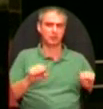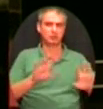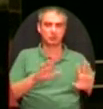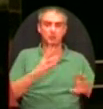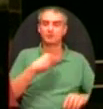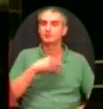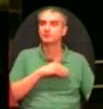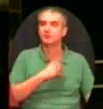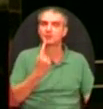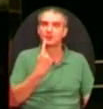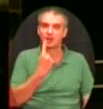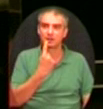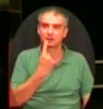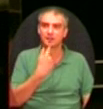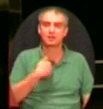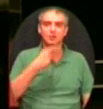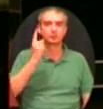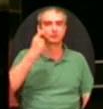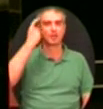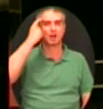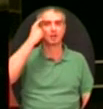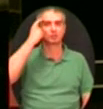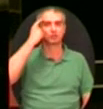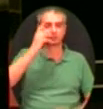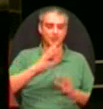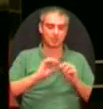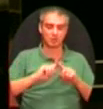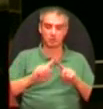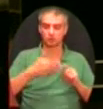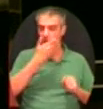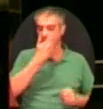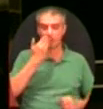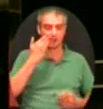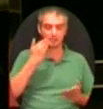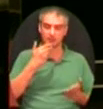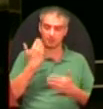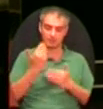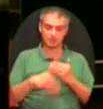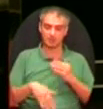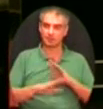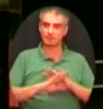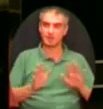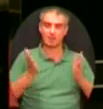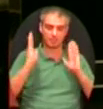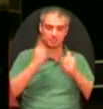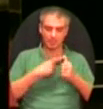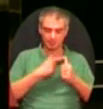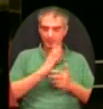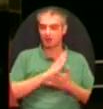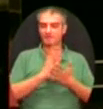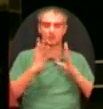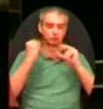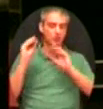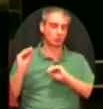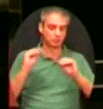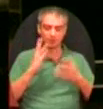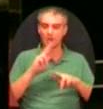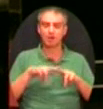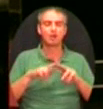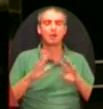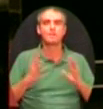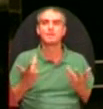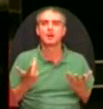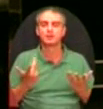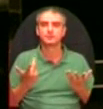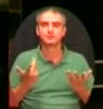מסכים לדבר אחד, שאנחנו צריכים לחשוב, תחילת חודש הרמדאן, נגמר הנגבה, נגמרה העברת השגרירות, מה קורה